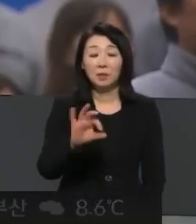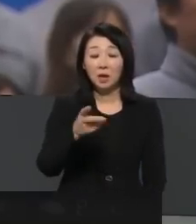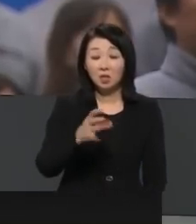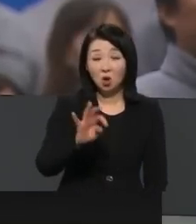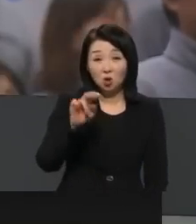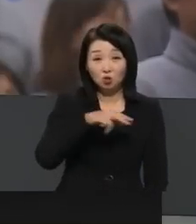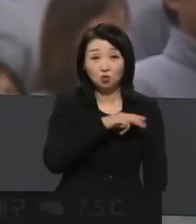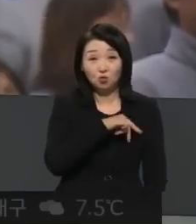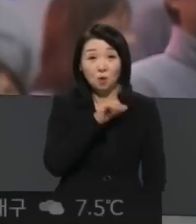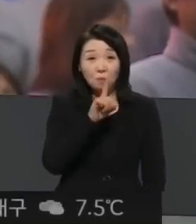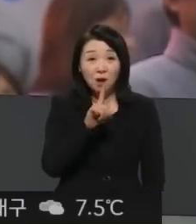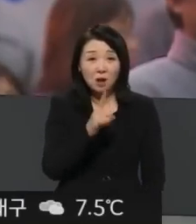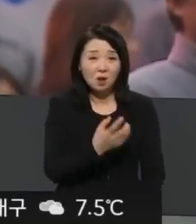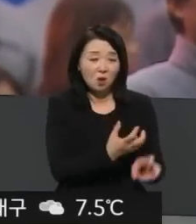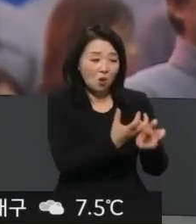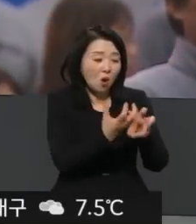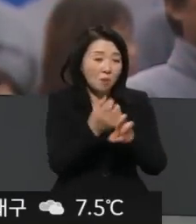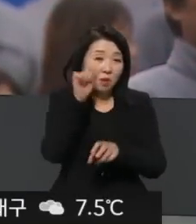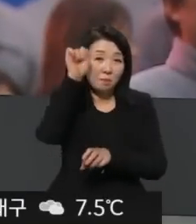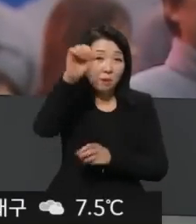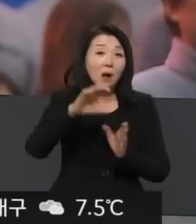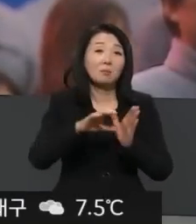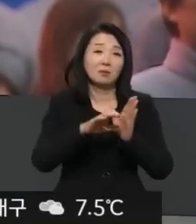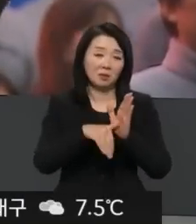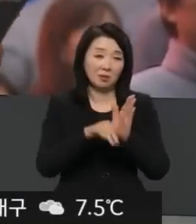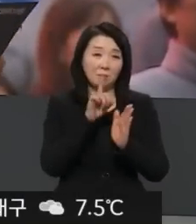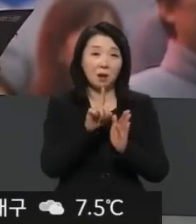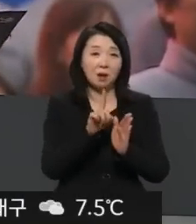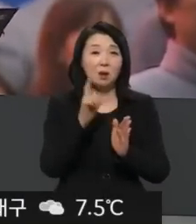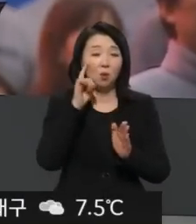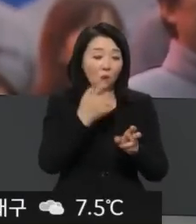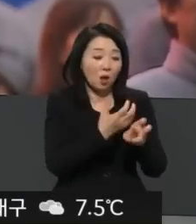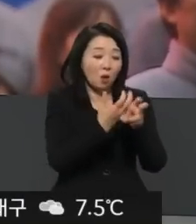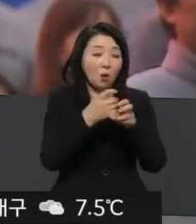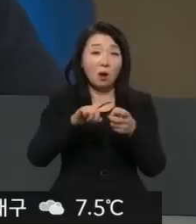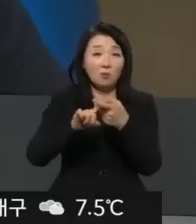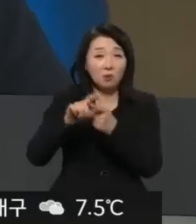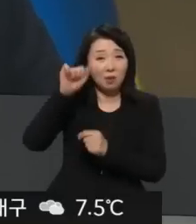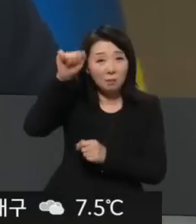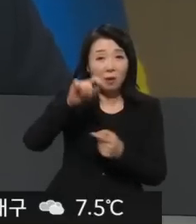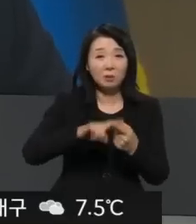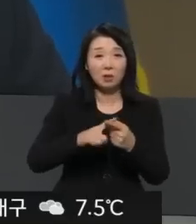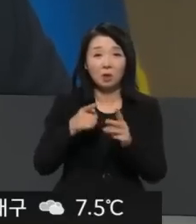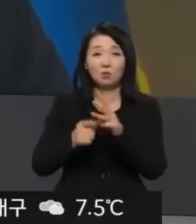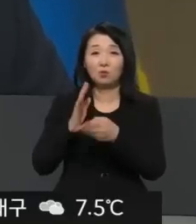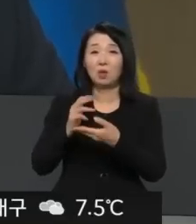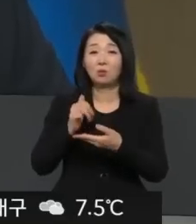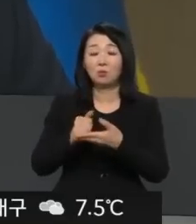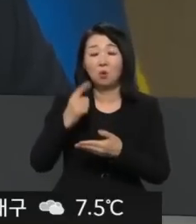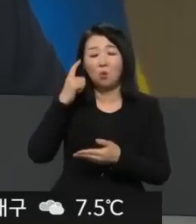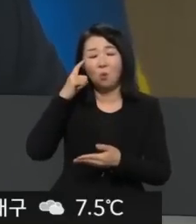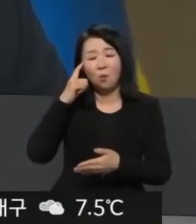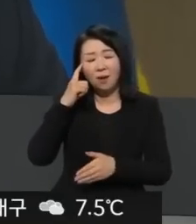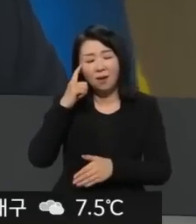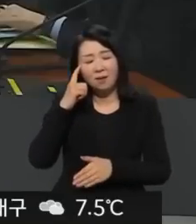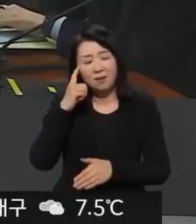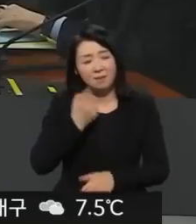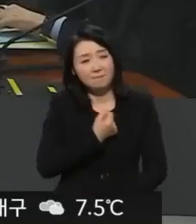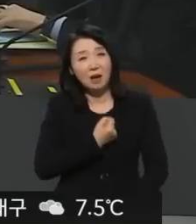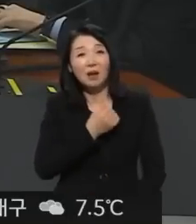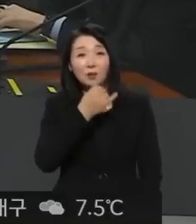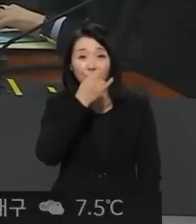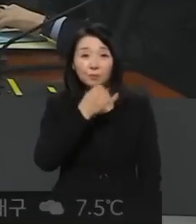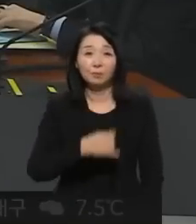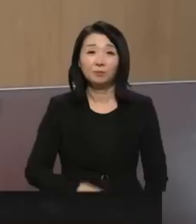발언, 화물연대 파업이 한창 진행 중일 때 한 말입니다. 화물연대 파업에 대한 윤 대통령의 소위 뒤끝도 이어지고 있는데요.